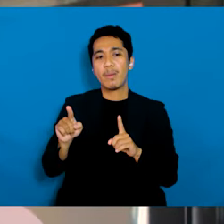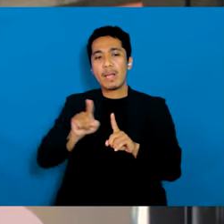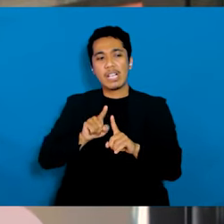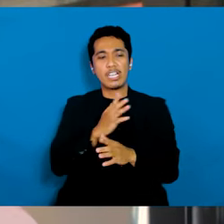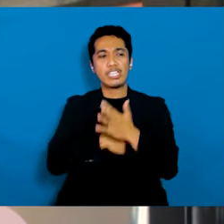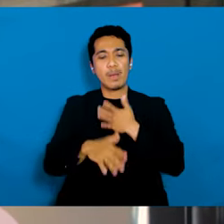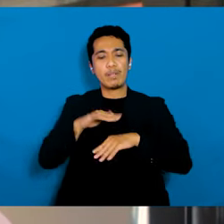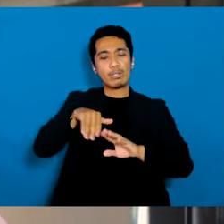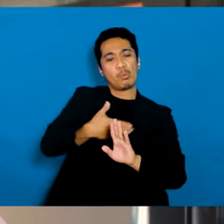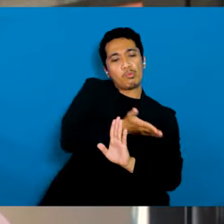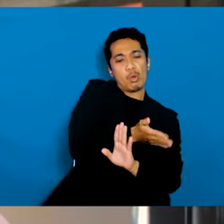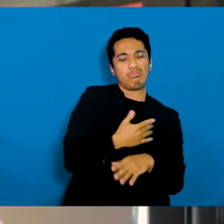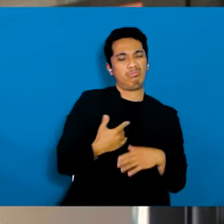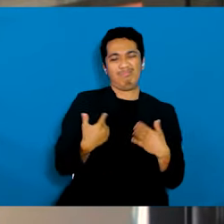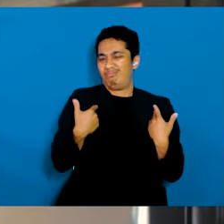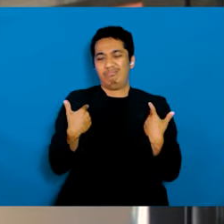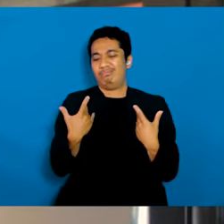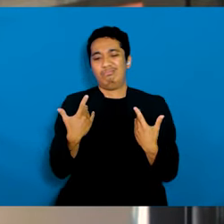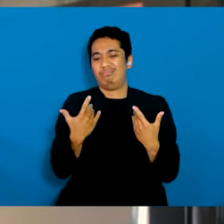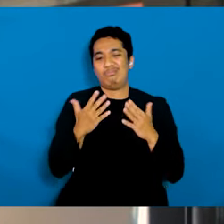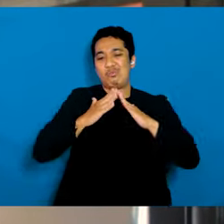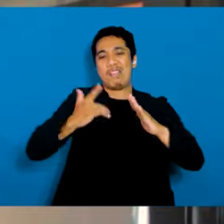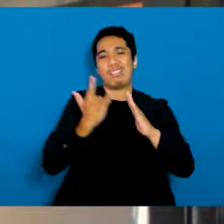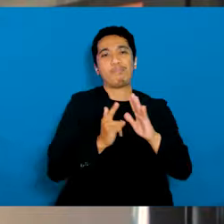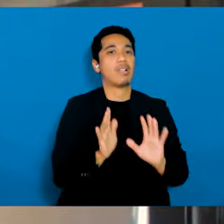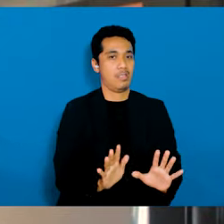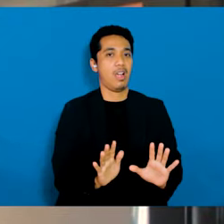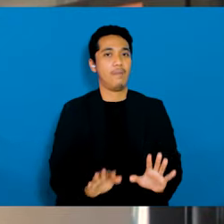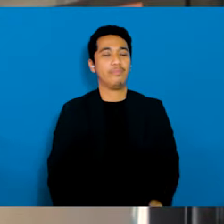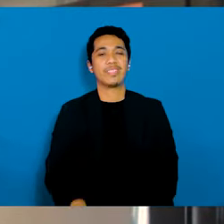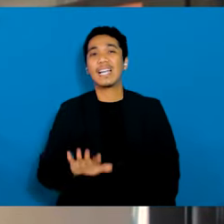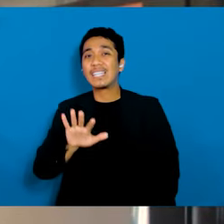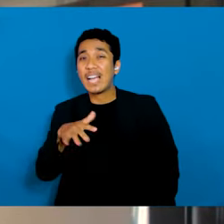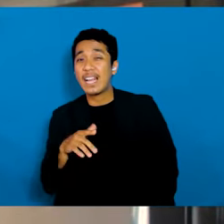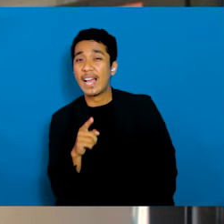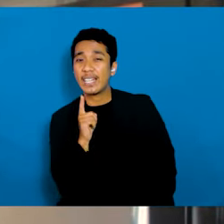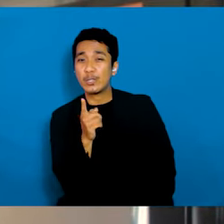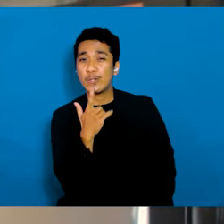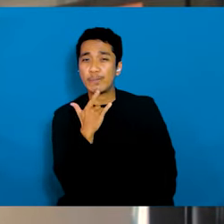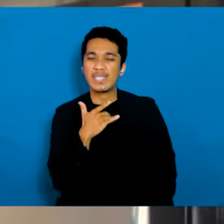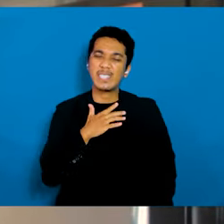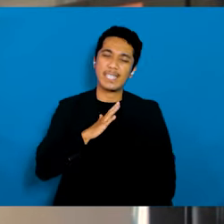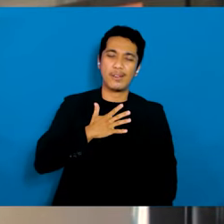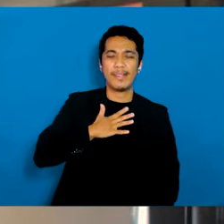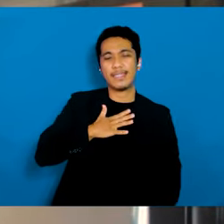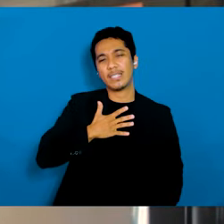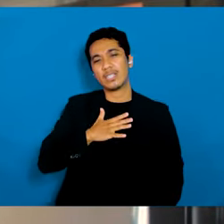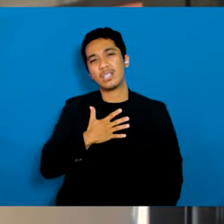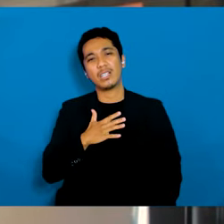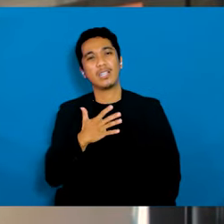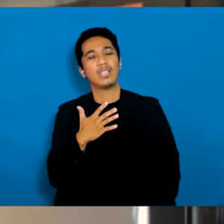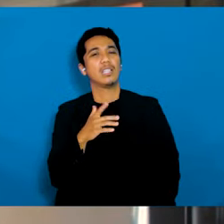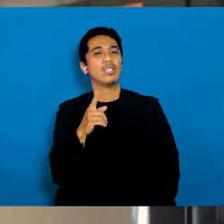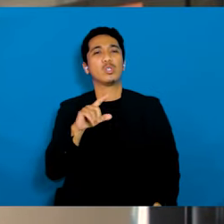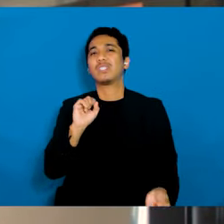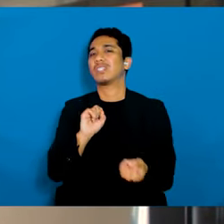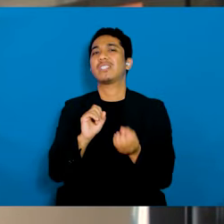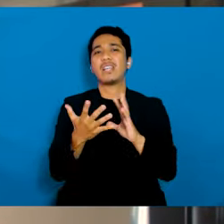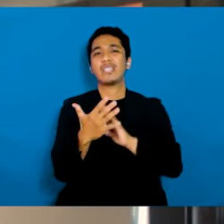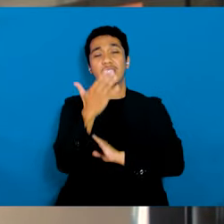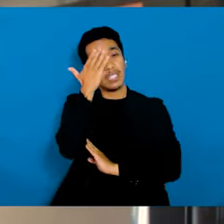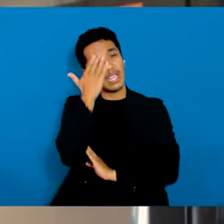pasangan saya yang non disabilitas selingkuh di luar, udahlah biarlah di rumah enggak apa-apa yang kerja. Kadang-kadang itu kekhawatiran